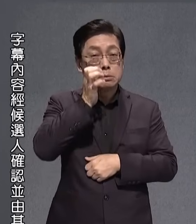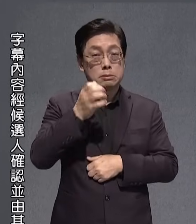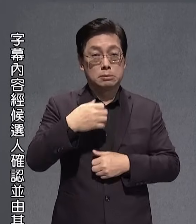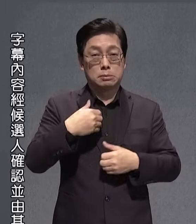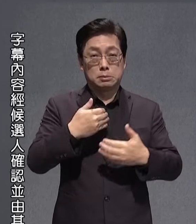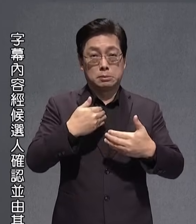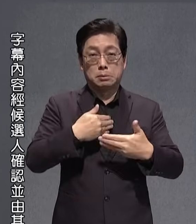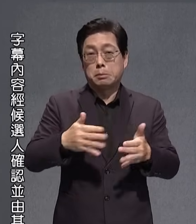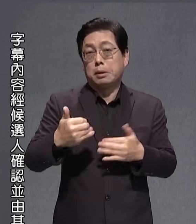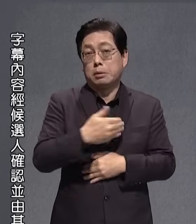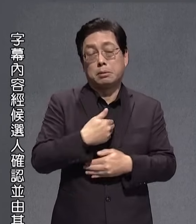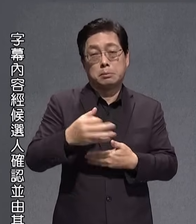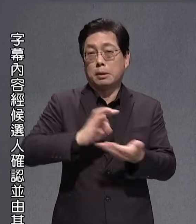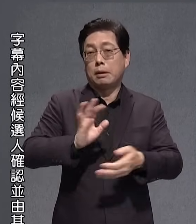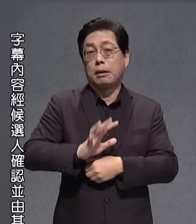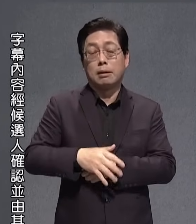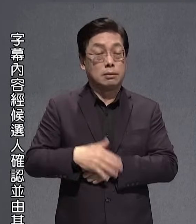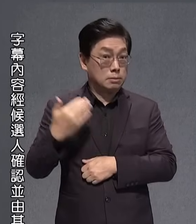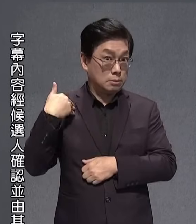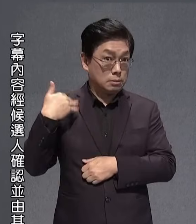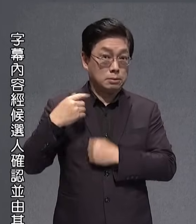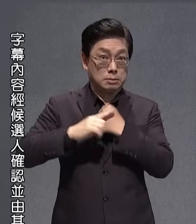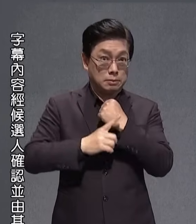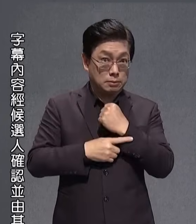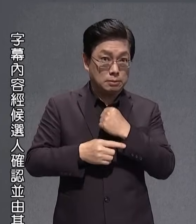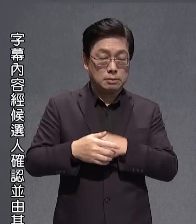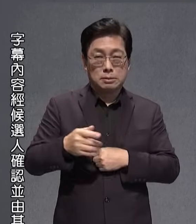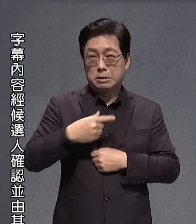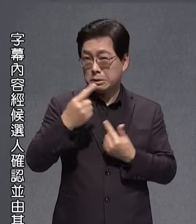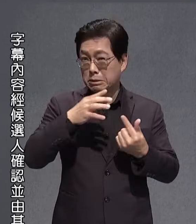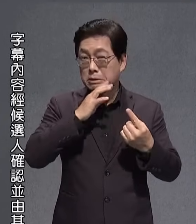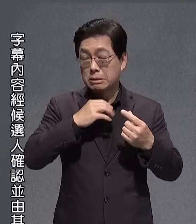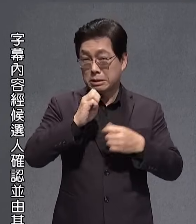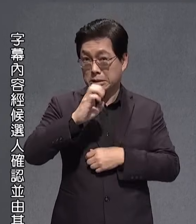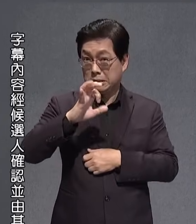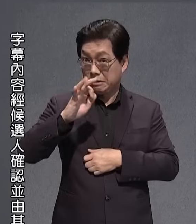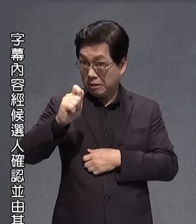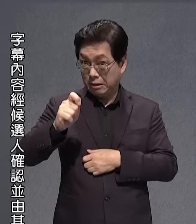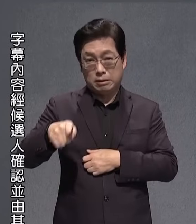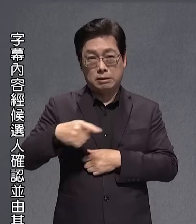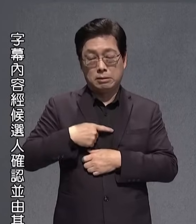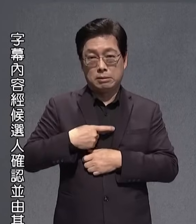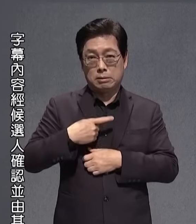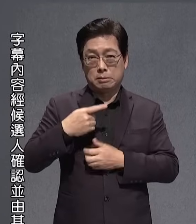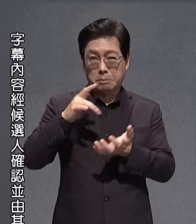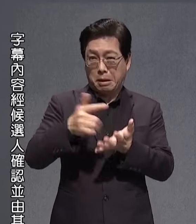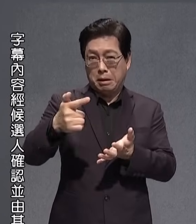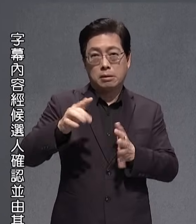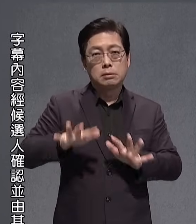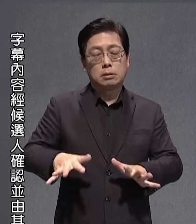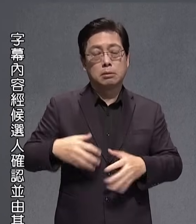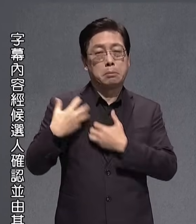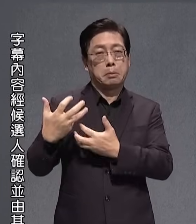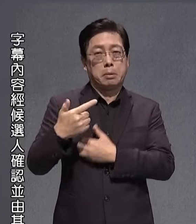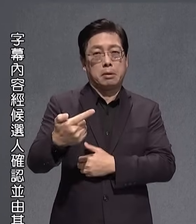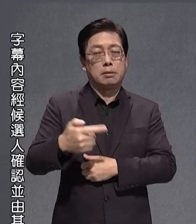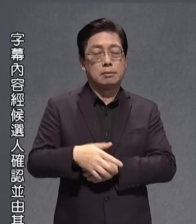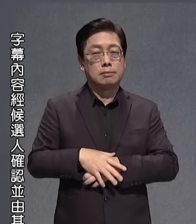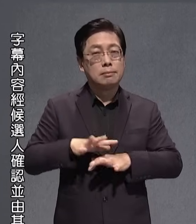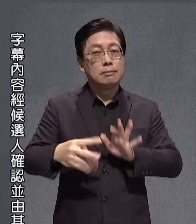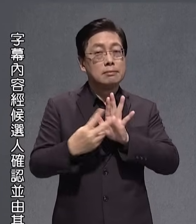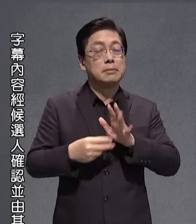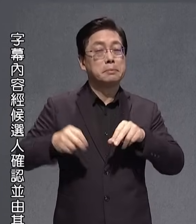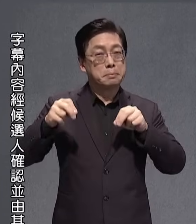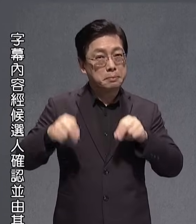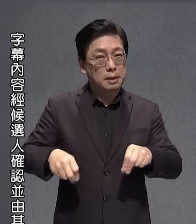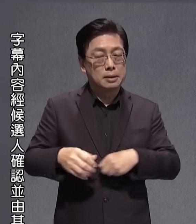过嘛。恁过去讲的一法是糖衣毒药，结果你依赖一法最深，一直佮讲。讲吼，签